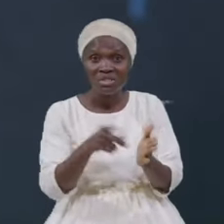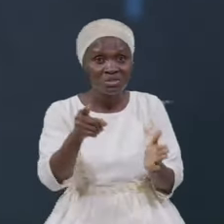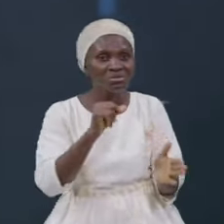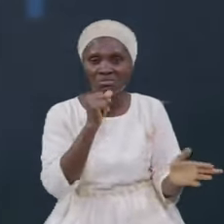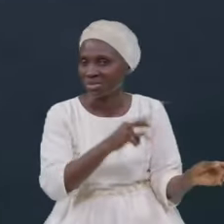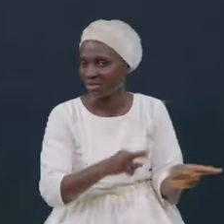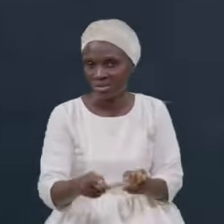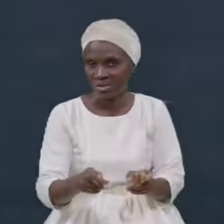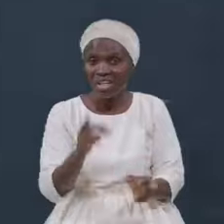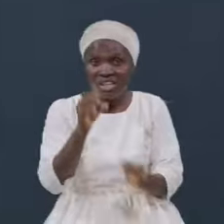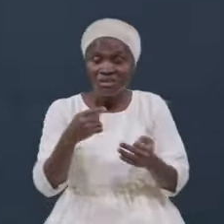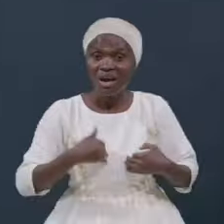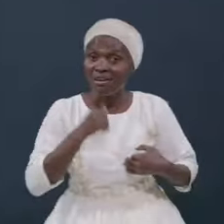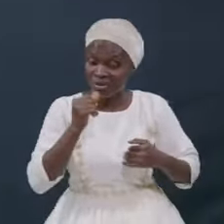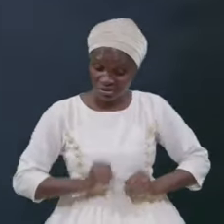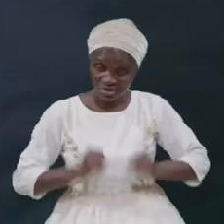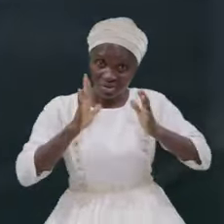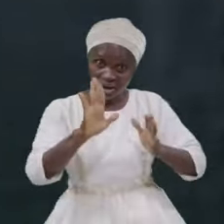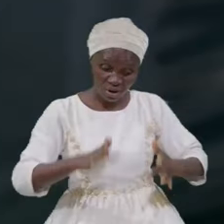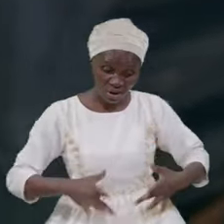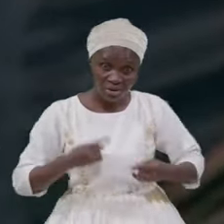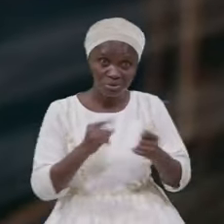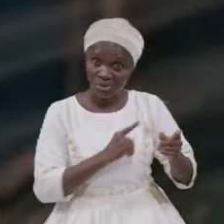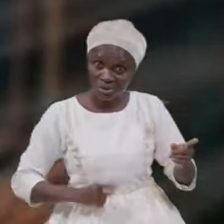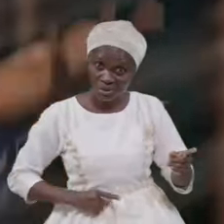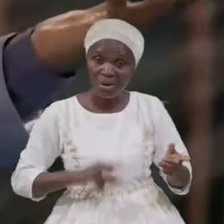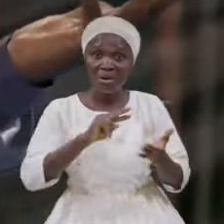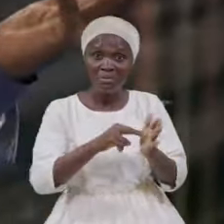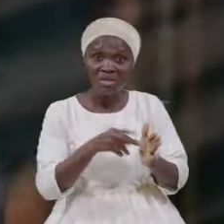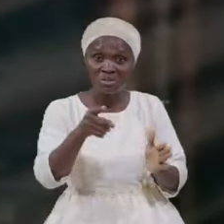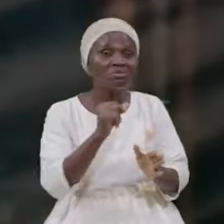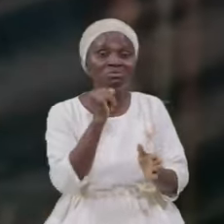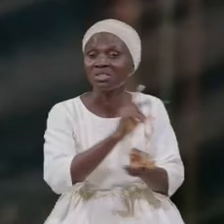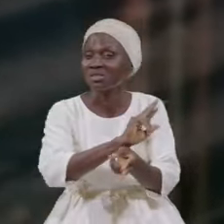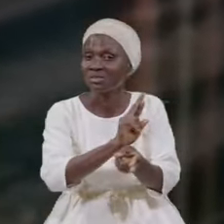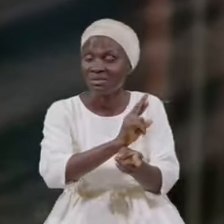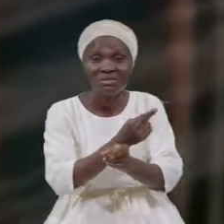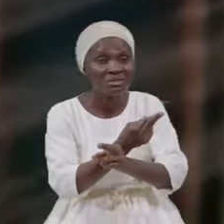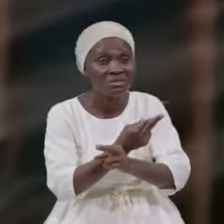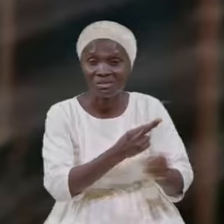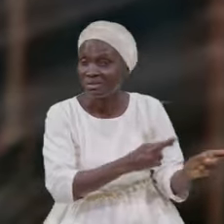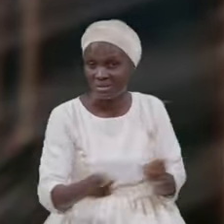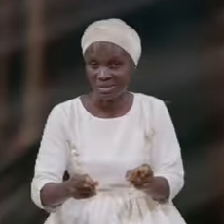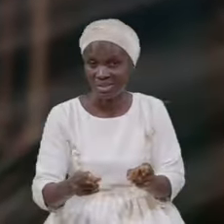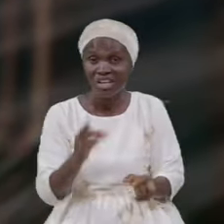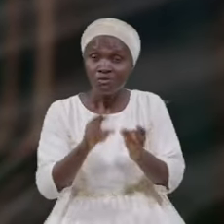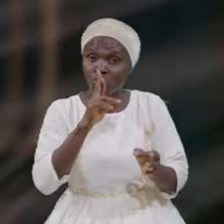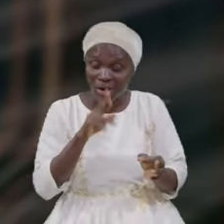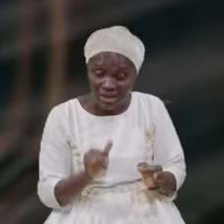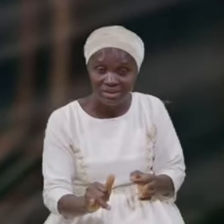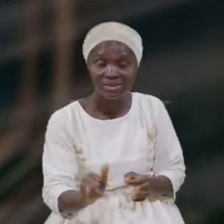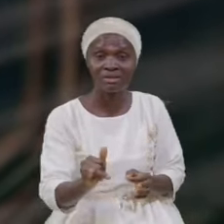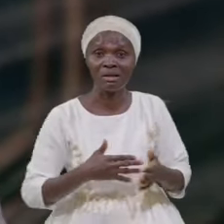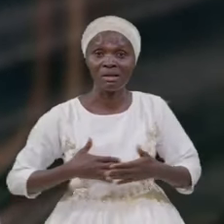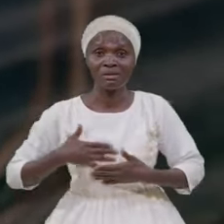Seigneur, tu n'es pas encore prêt. Si tu nages encore dans la religion, mais tu n'as pas la justice, tu